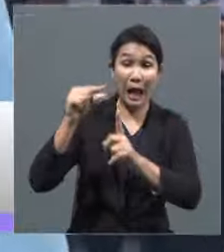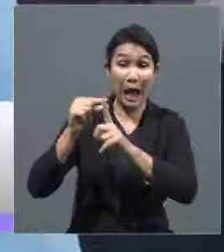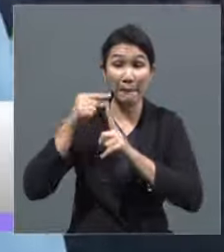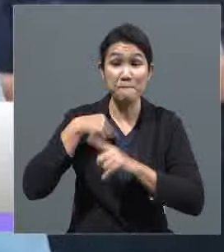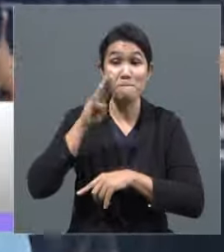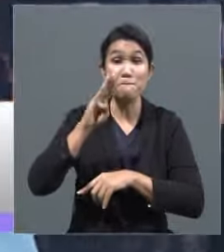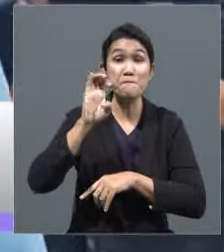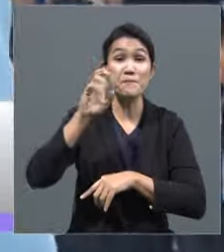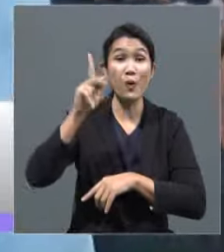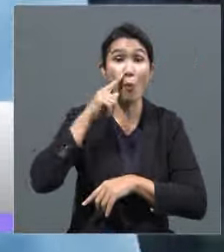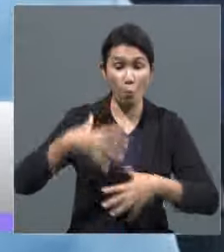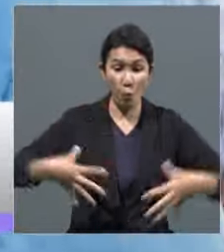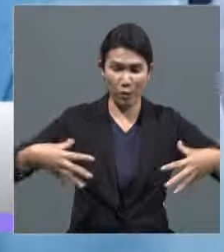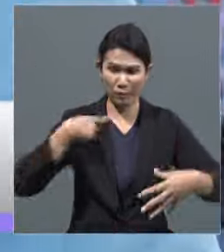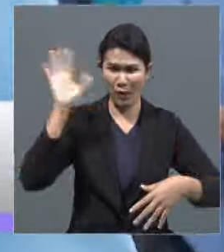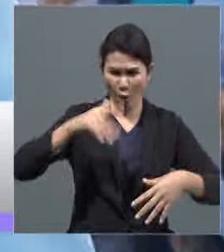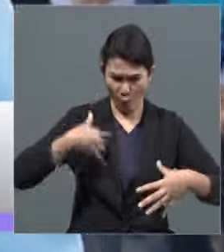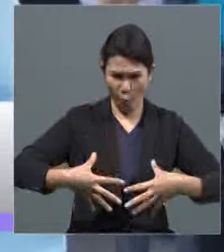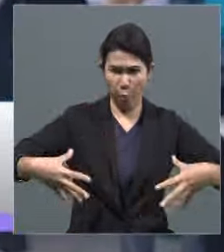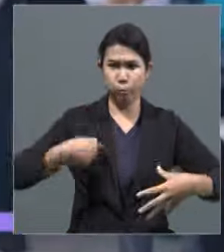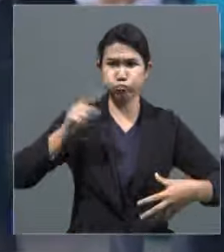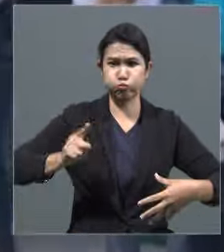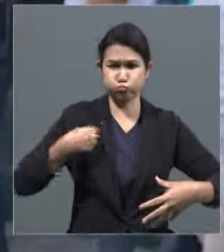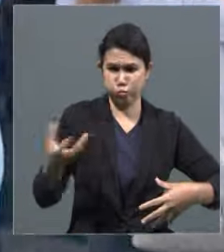ด้วย บิ๊กอ้วนบิ๊กเอิ้นเลยผมอ้วนอยู่แล้วไม่ต้องบิ๊กหรอก